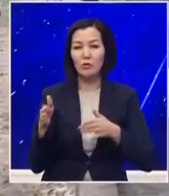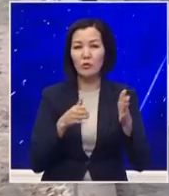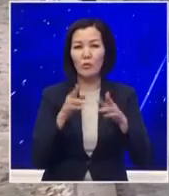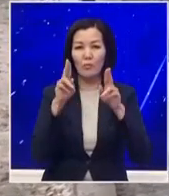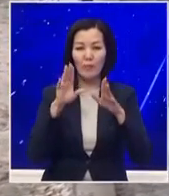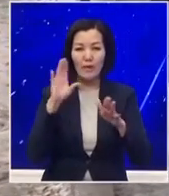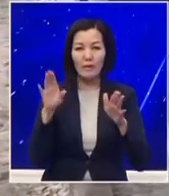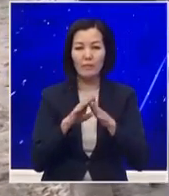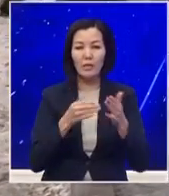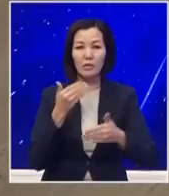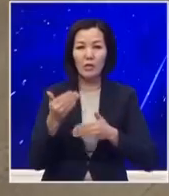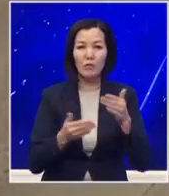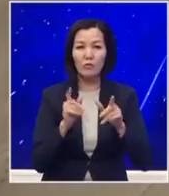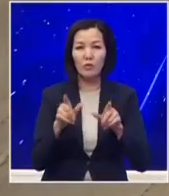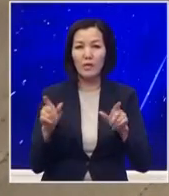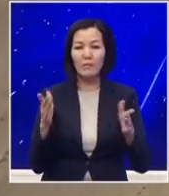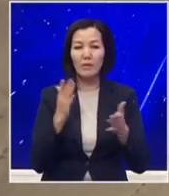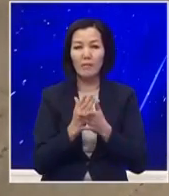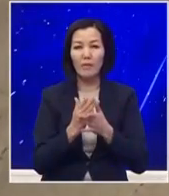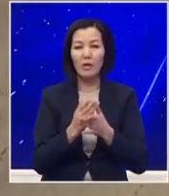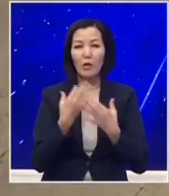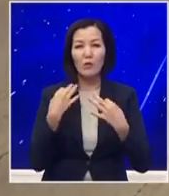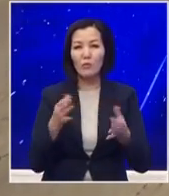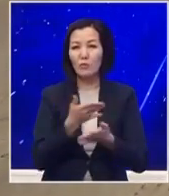сақтамайтын жаяу жүргіншілер де аз емес. Жолды рұқсат